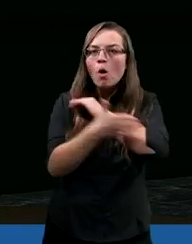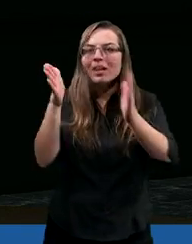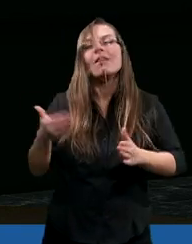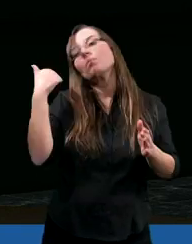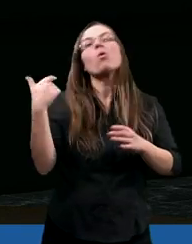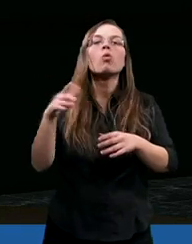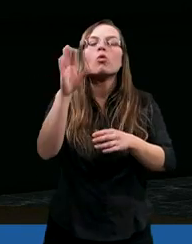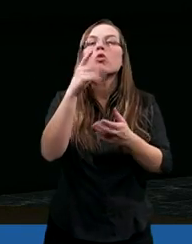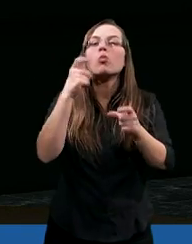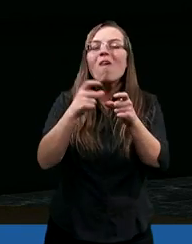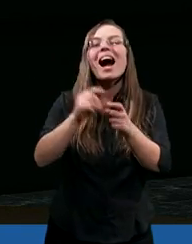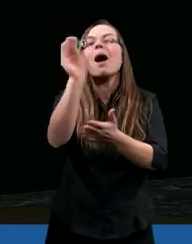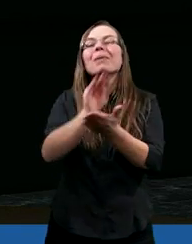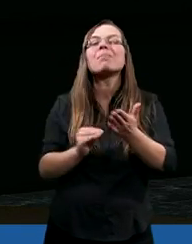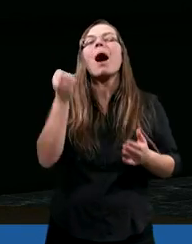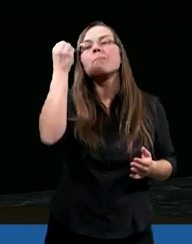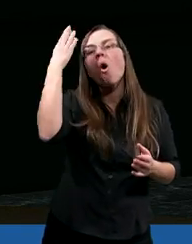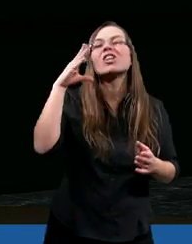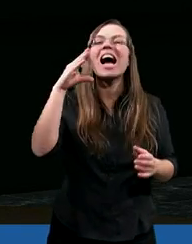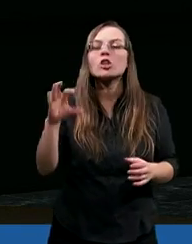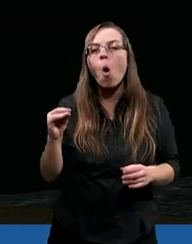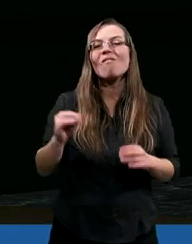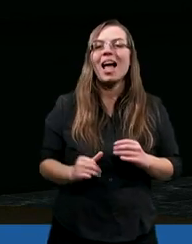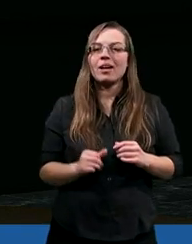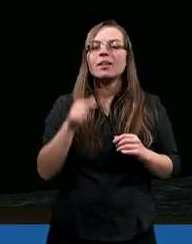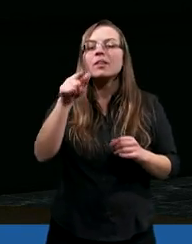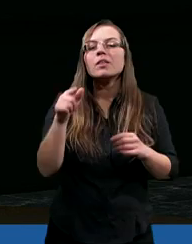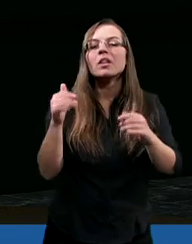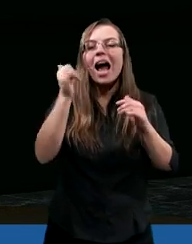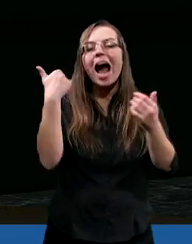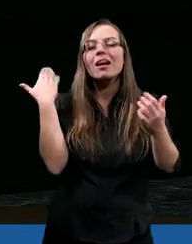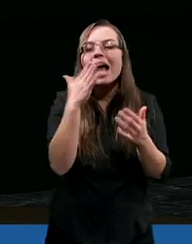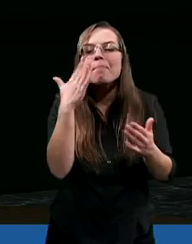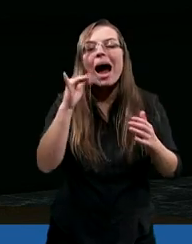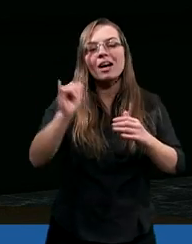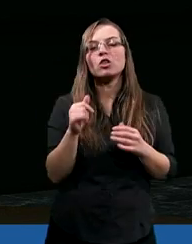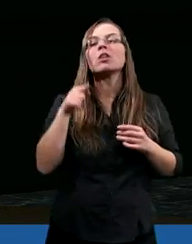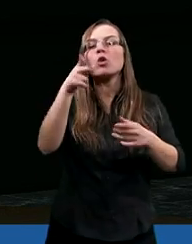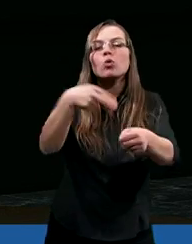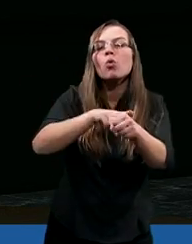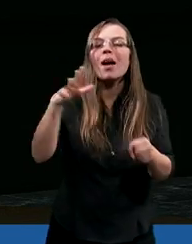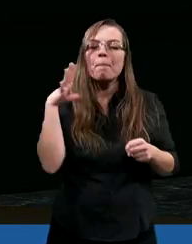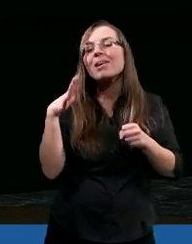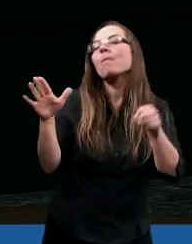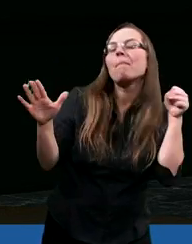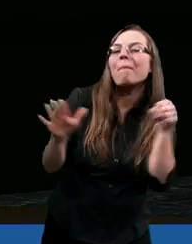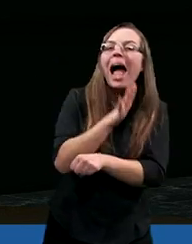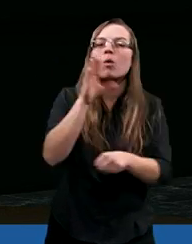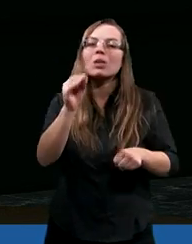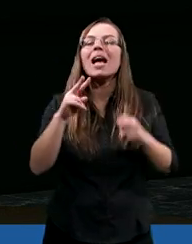pisma Mojżeszowe, prawda? I na nie się Jezus tu powołuje jak najbardziej, które były pełne